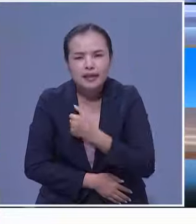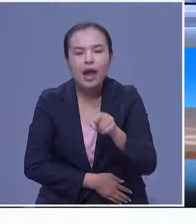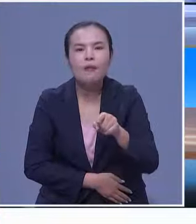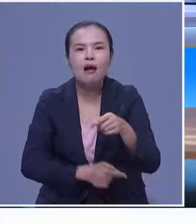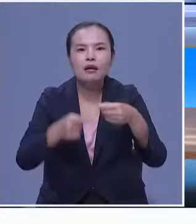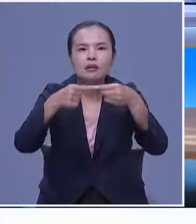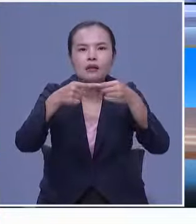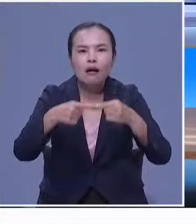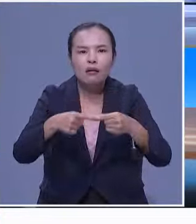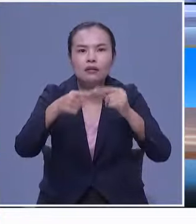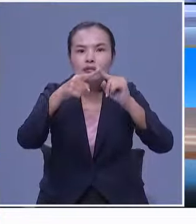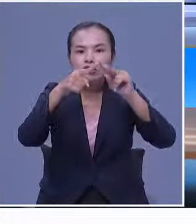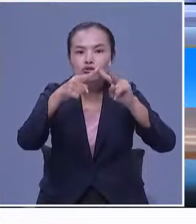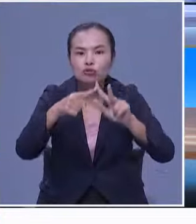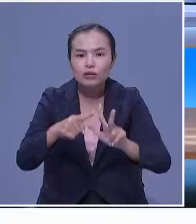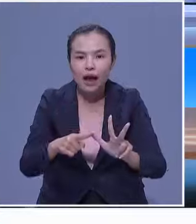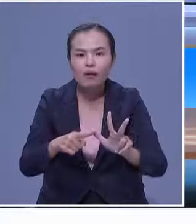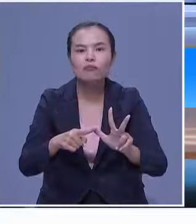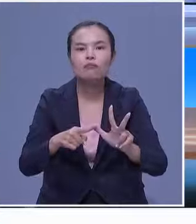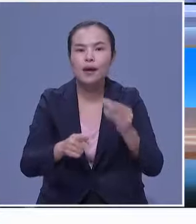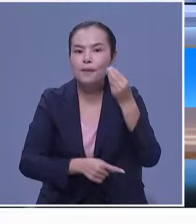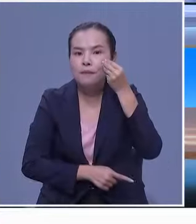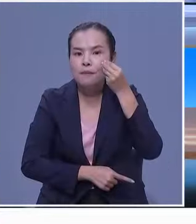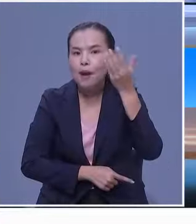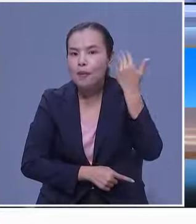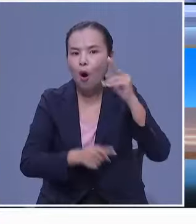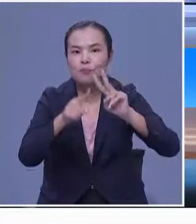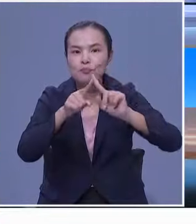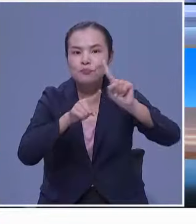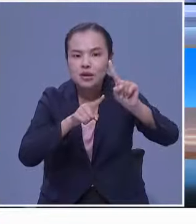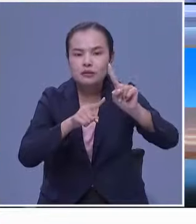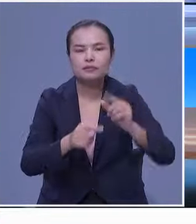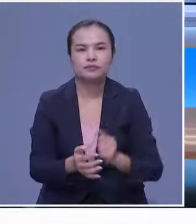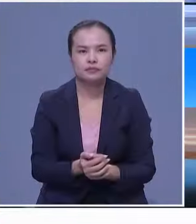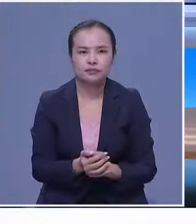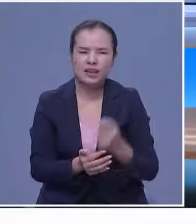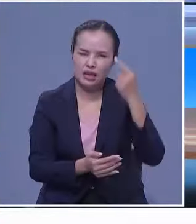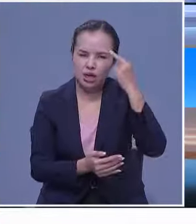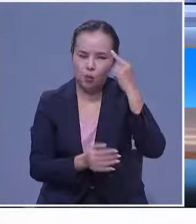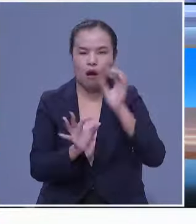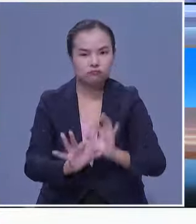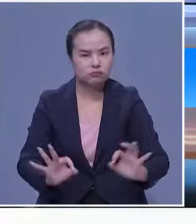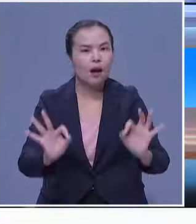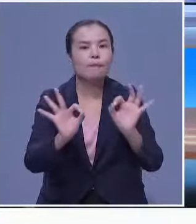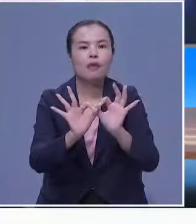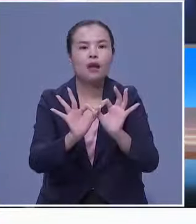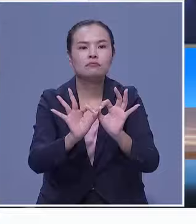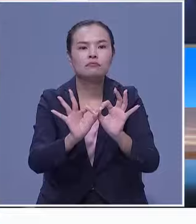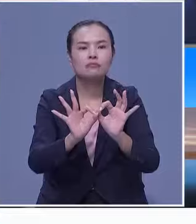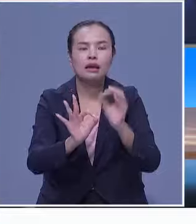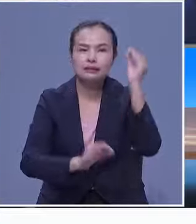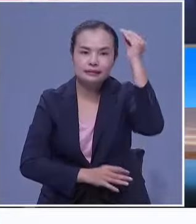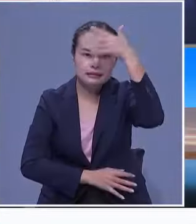ไปเป็นอันดับ3นะคะหลังจากที่ก่อนหน้านี้คุณพิธาเป็นคะแนนอันดับ1มาตลอดอาจารย์พี่ชายมองนะคะว่าปัจจัยสำคัญในการที่ทำให้